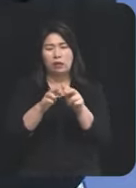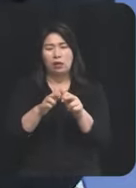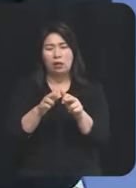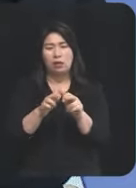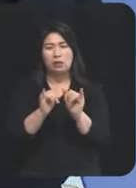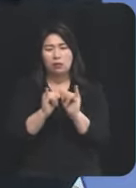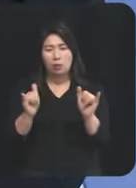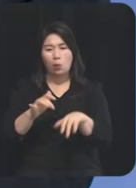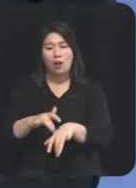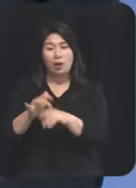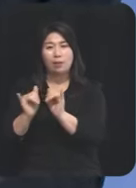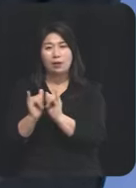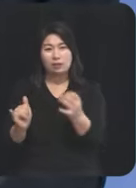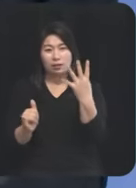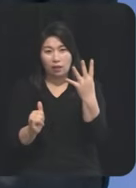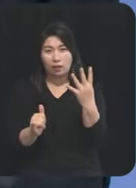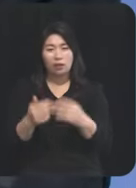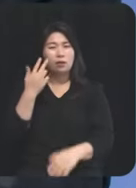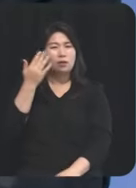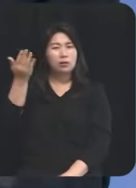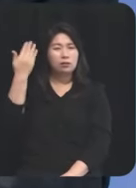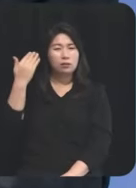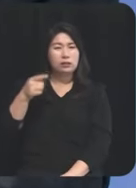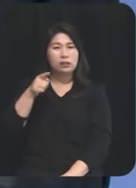예. 그런데 그 당시에